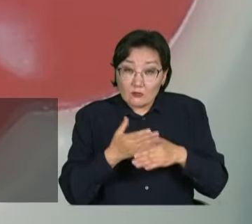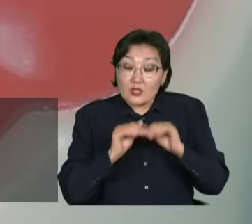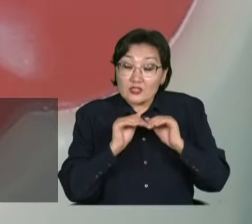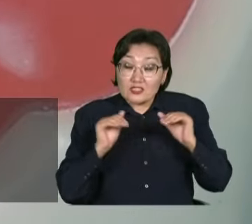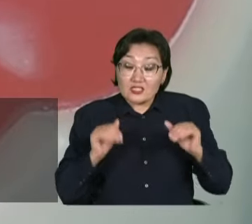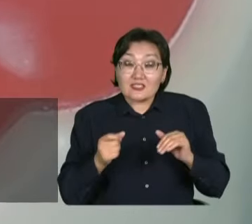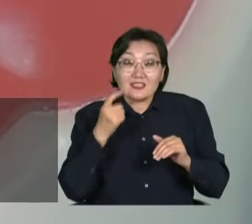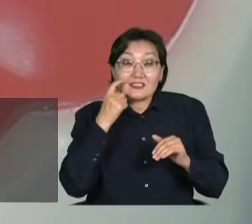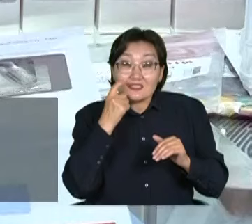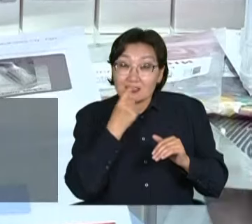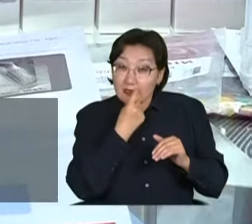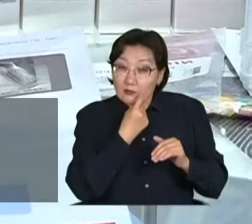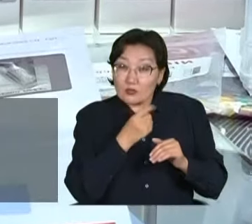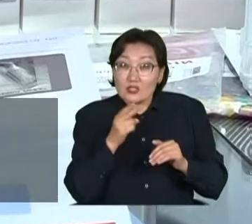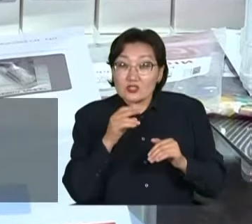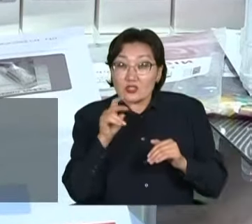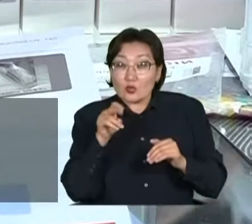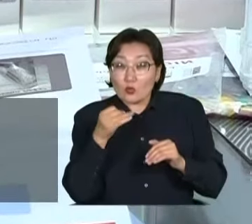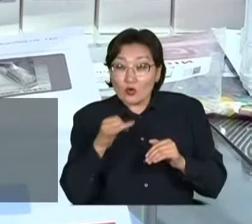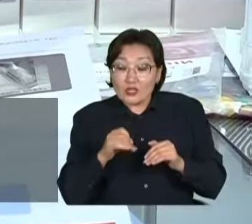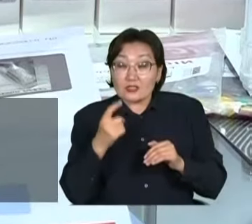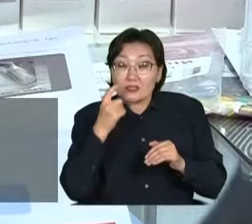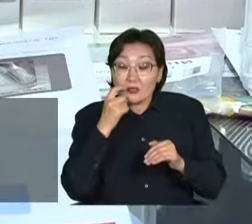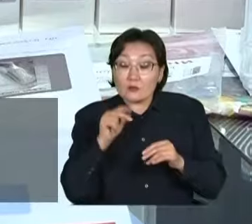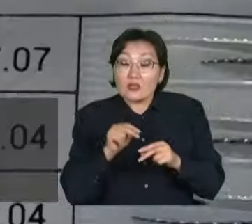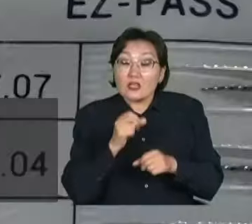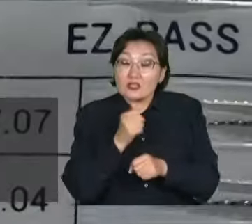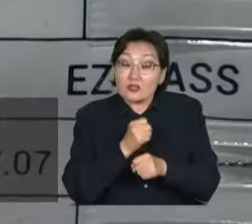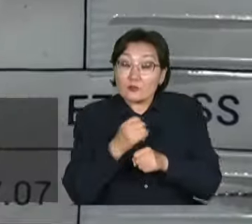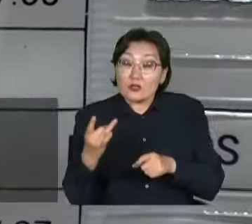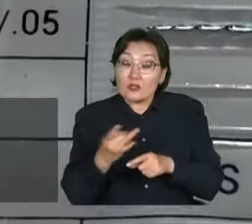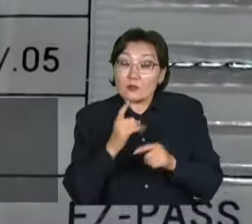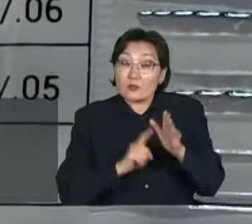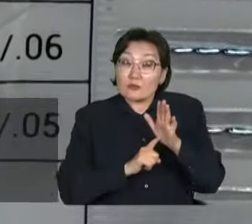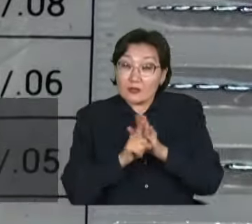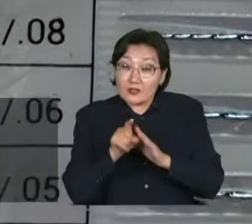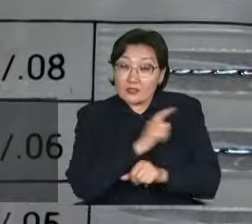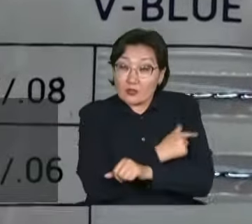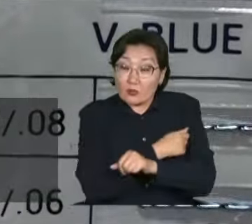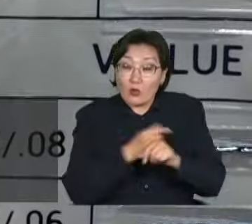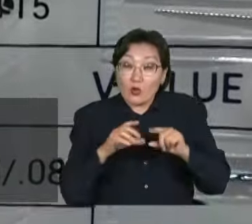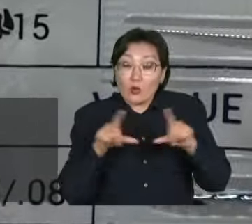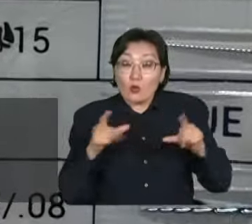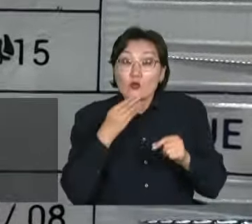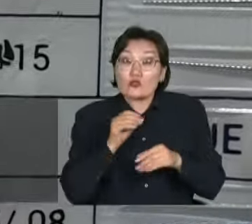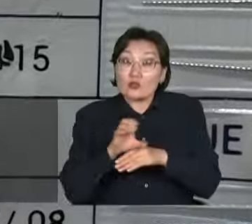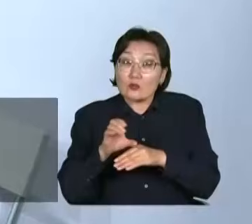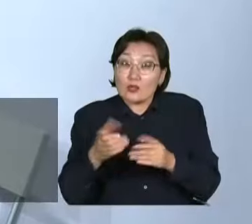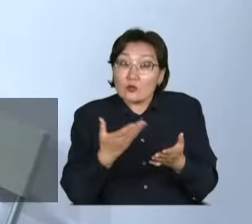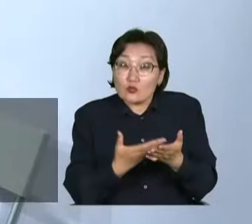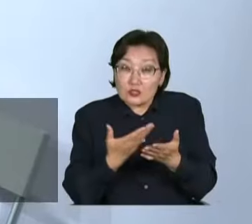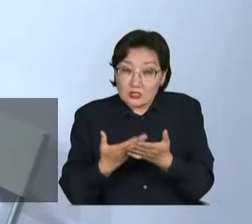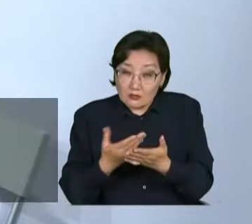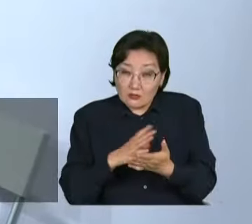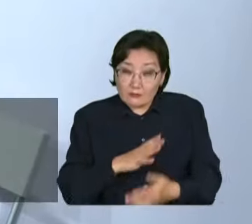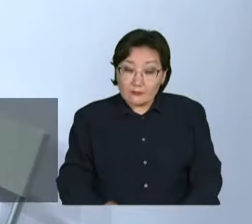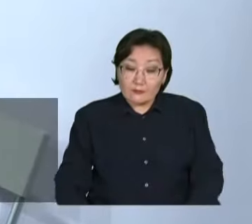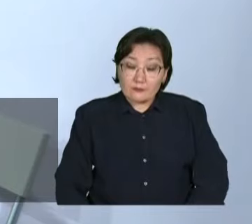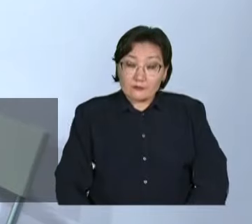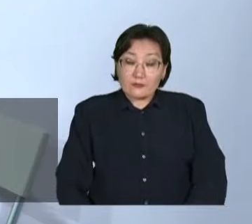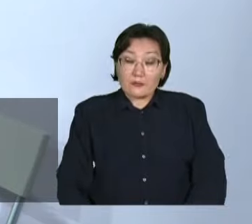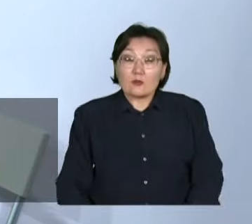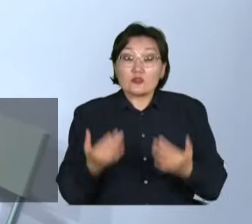Бүлдіршіндердің сүт тістеріне циркони тіс сауытын жасауды алғаш болып бастаған клиника бүгін өз өнімдерін таныстырды. Мы на выставке представляем